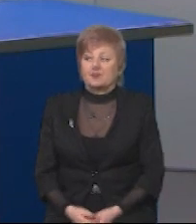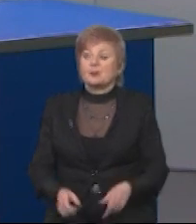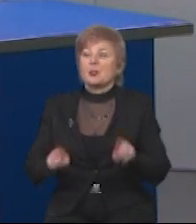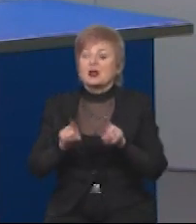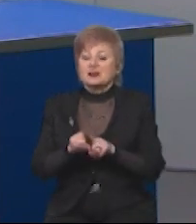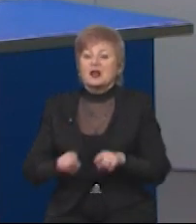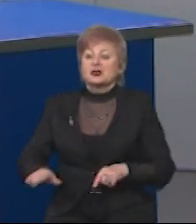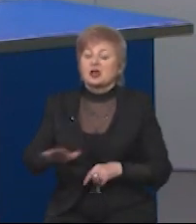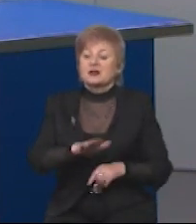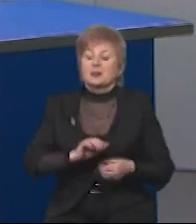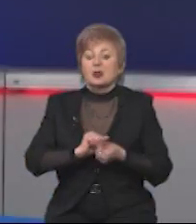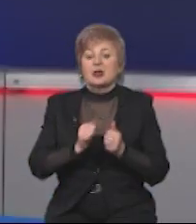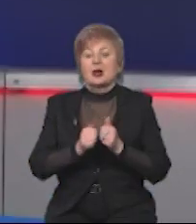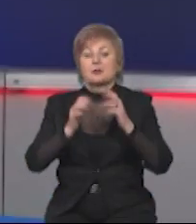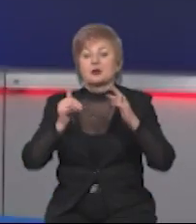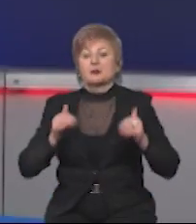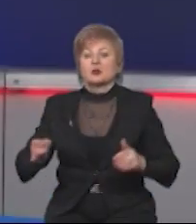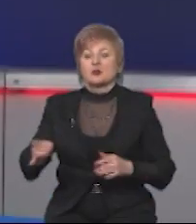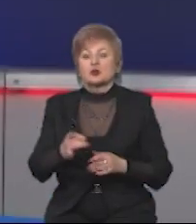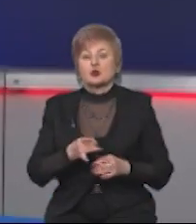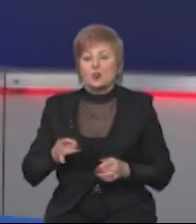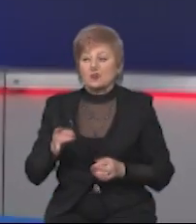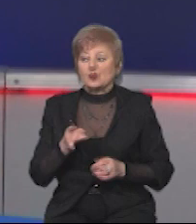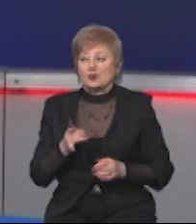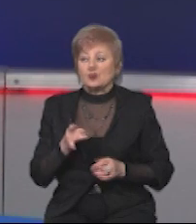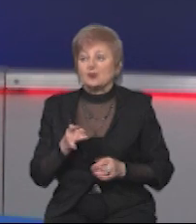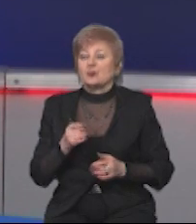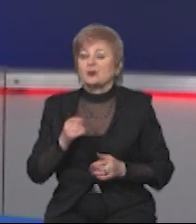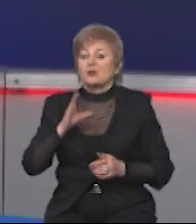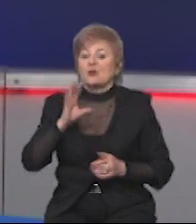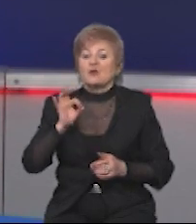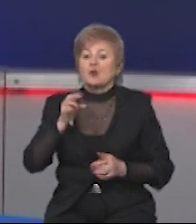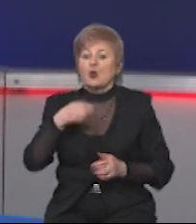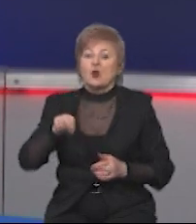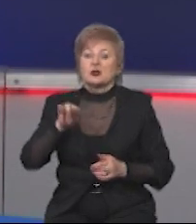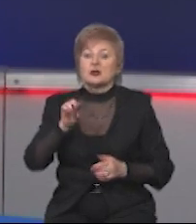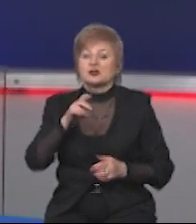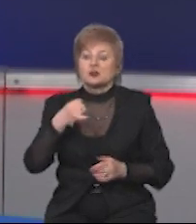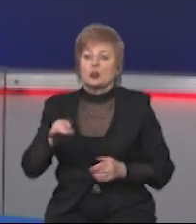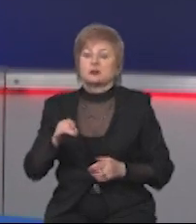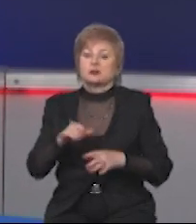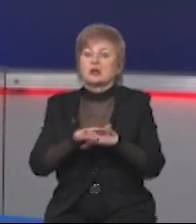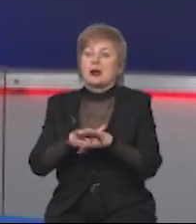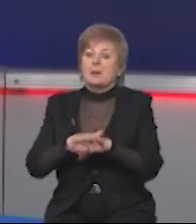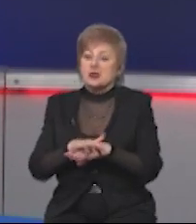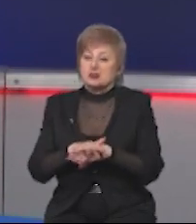Також на території Кам'янсько-Дніпровського району у Водянській об'єднаній територіальній громаді